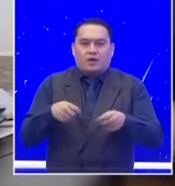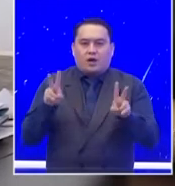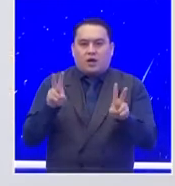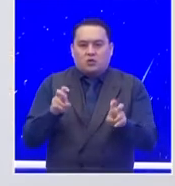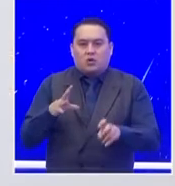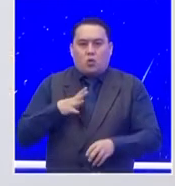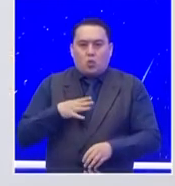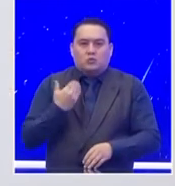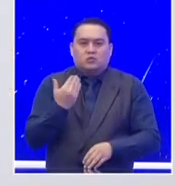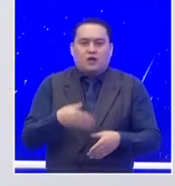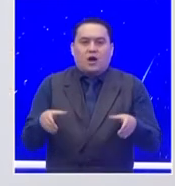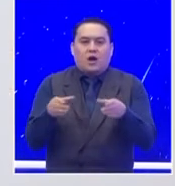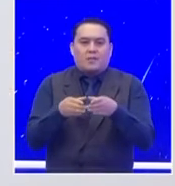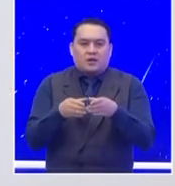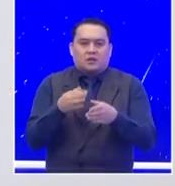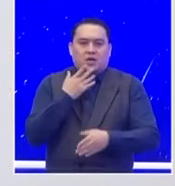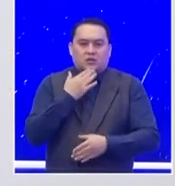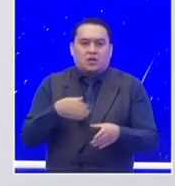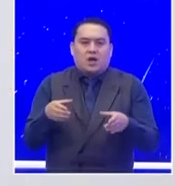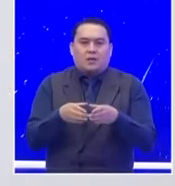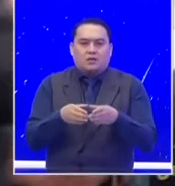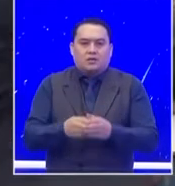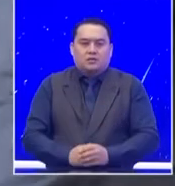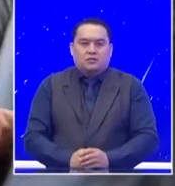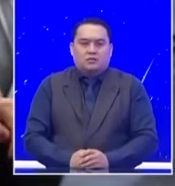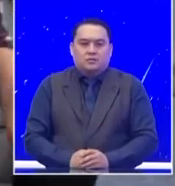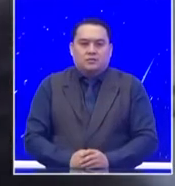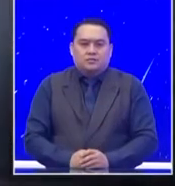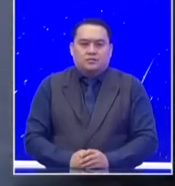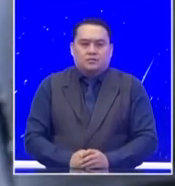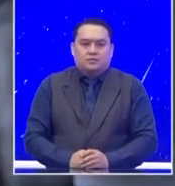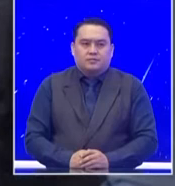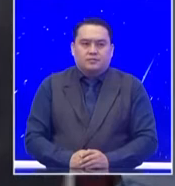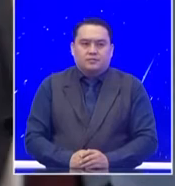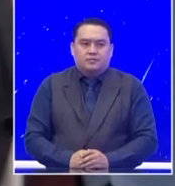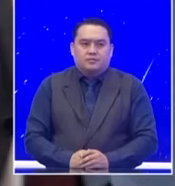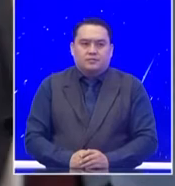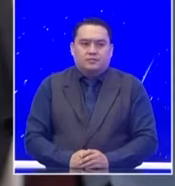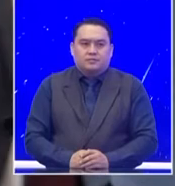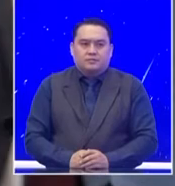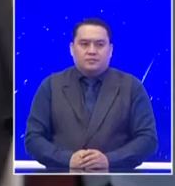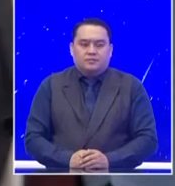управление акционерного общества «Национальная компания Казахстан Теміржолы».